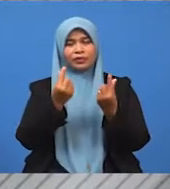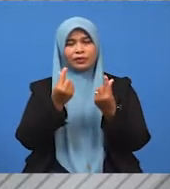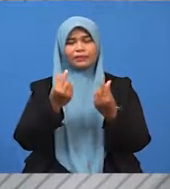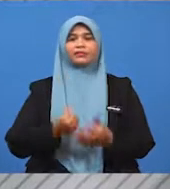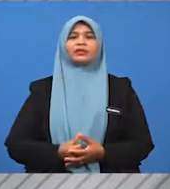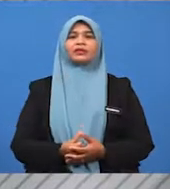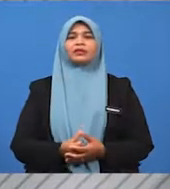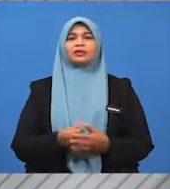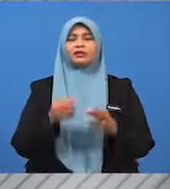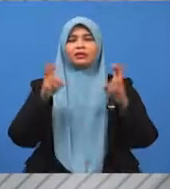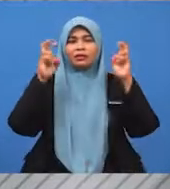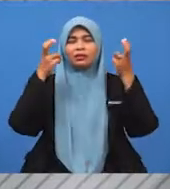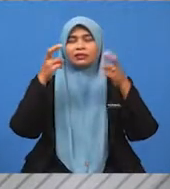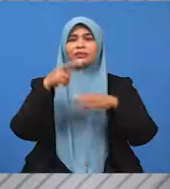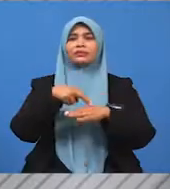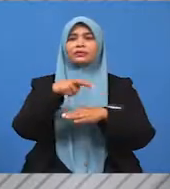Nuzul Al-Quran.